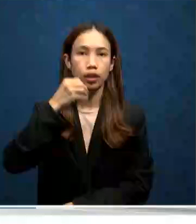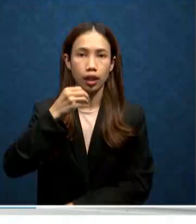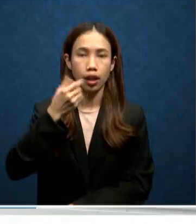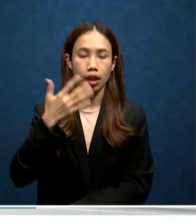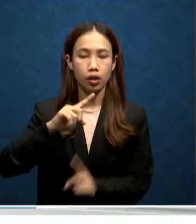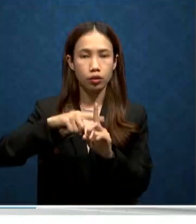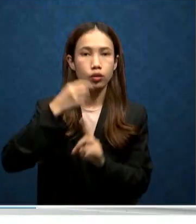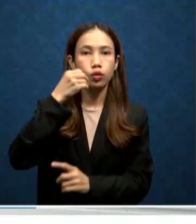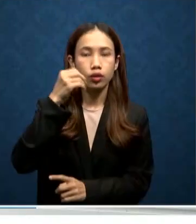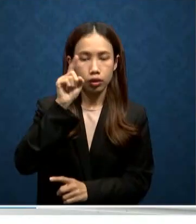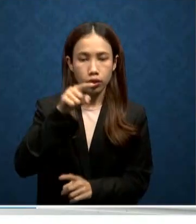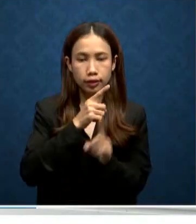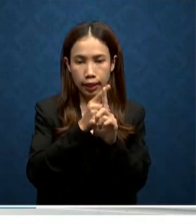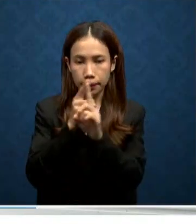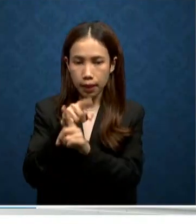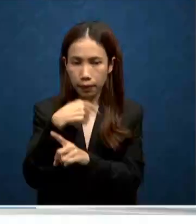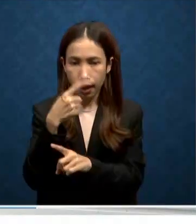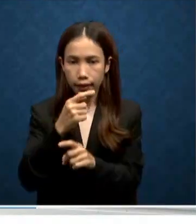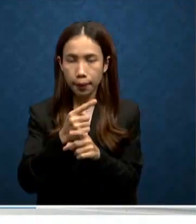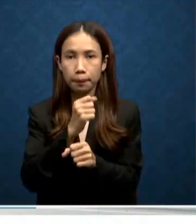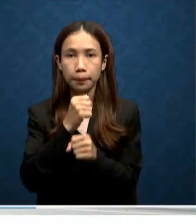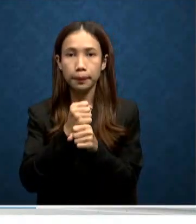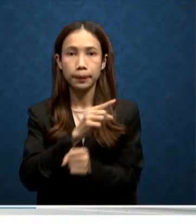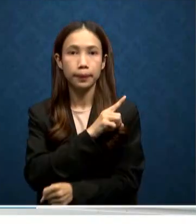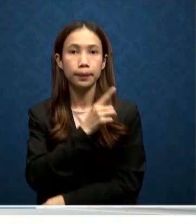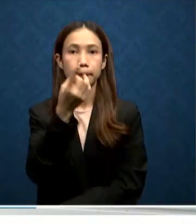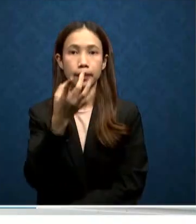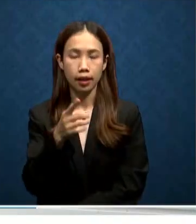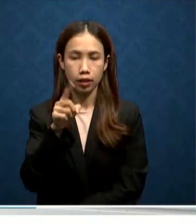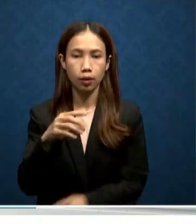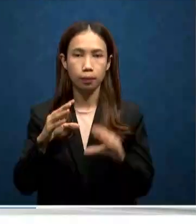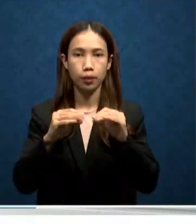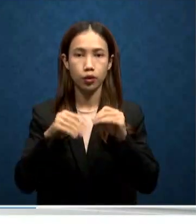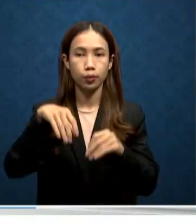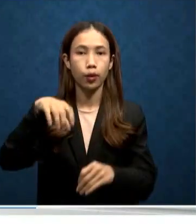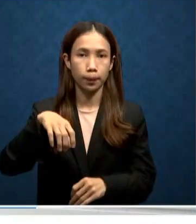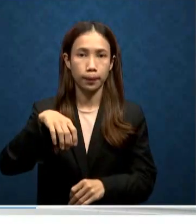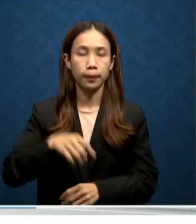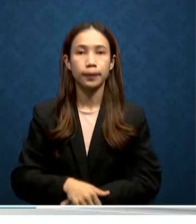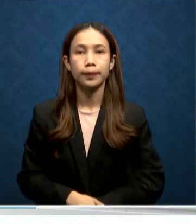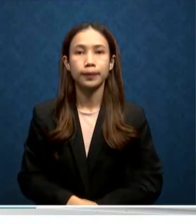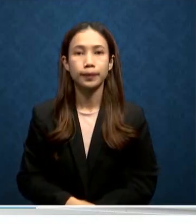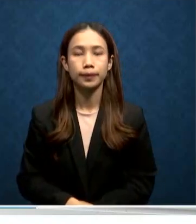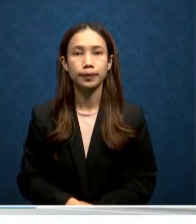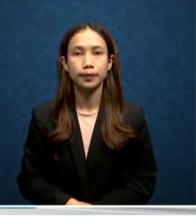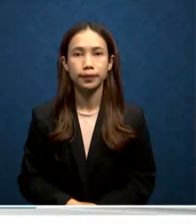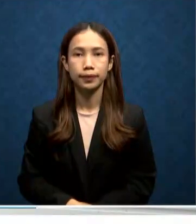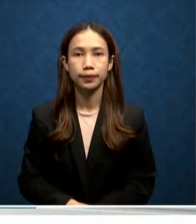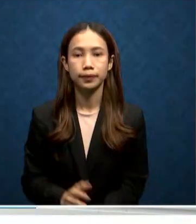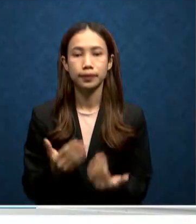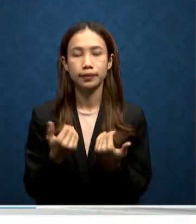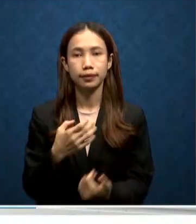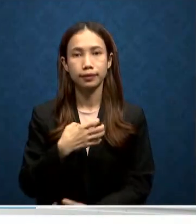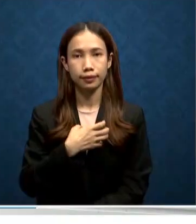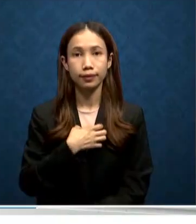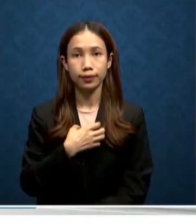ติดตามว่าใครดำเนินการยังไงนะครับเป็นในระดับประชุมกรมนะครับเพราะฉะนั้นก็อยาก